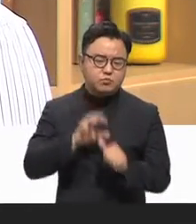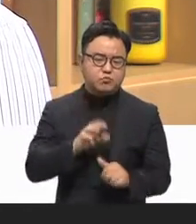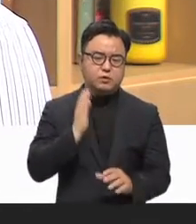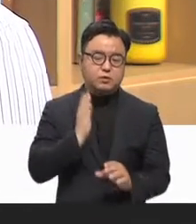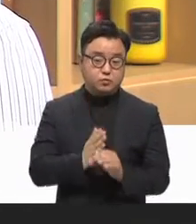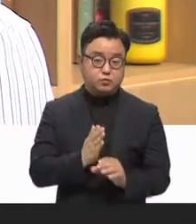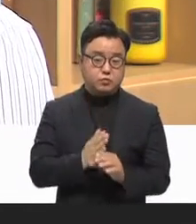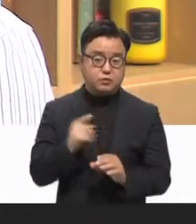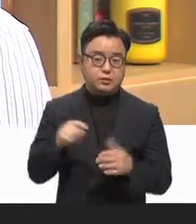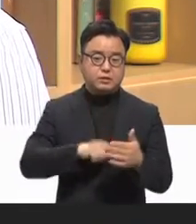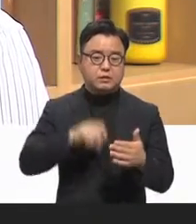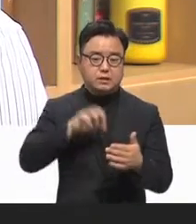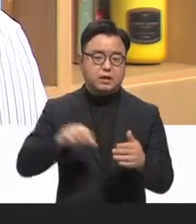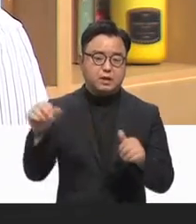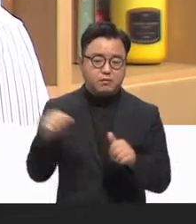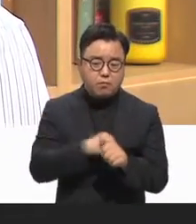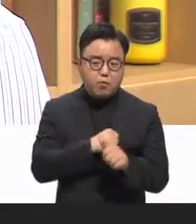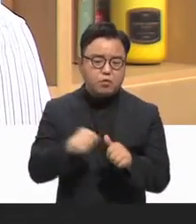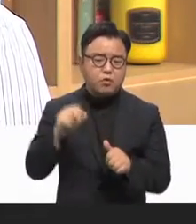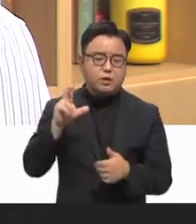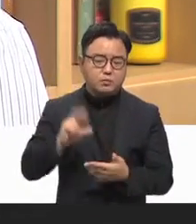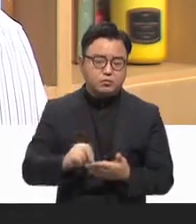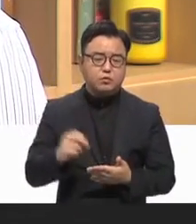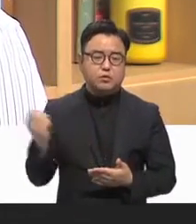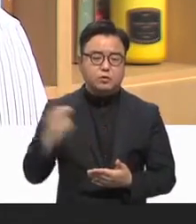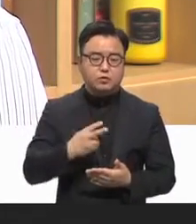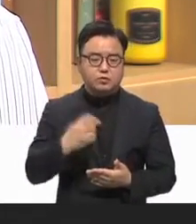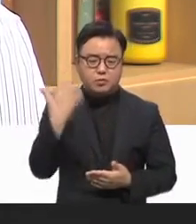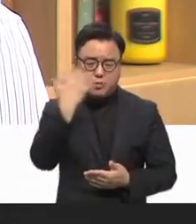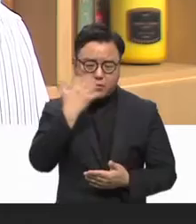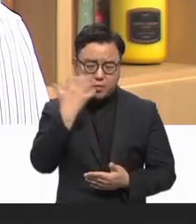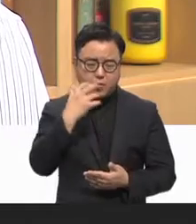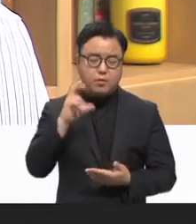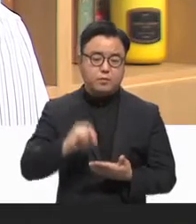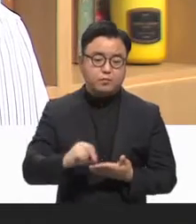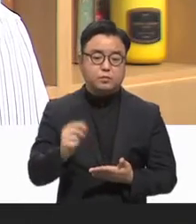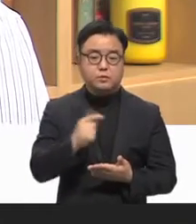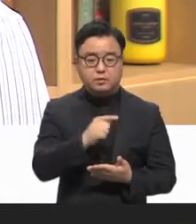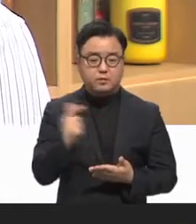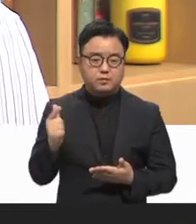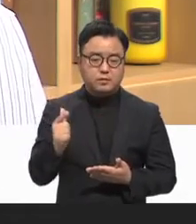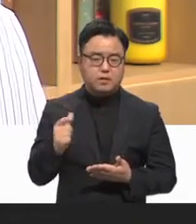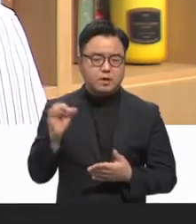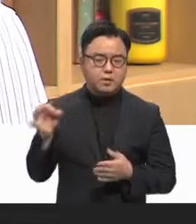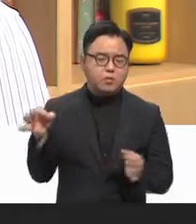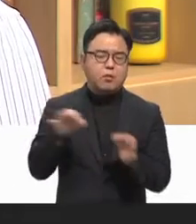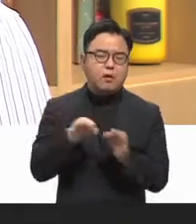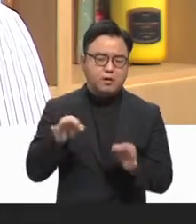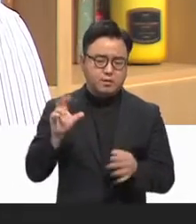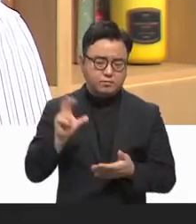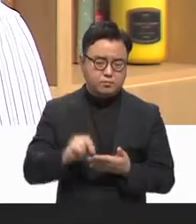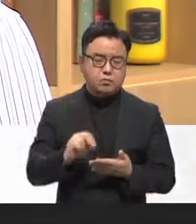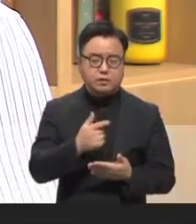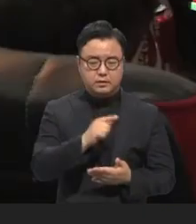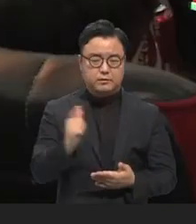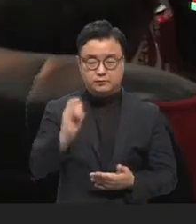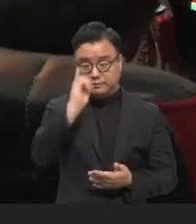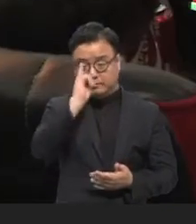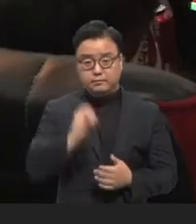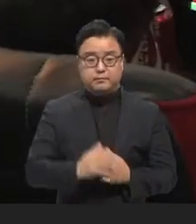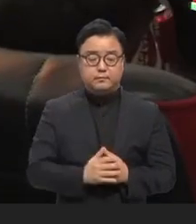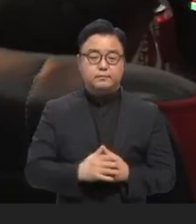이제 그 안에는 이제 폭력성의 문제가 들어가고 선정성의 문제가 들어가고 사행성의 문제가 들어가